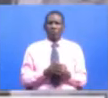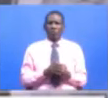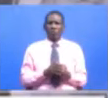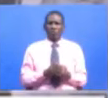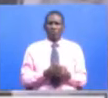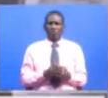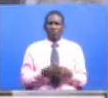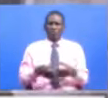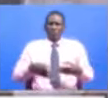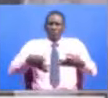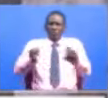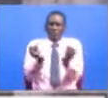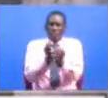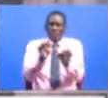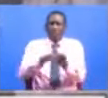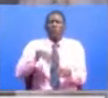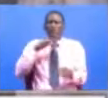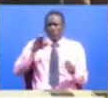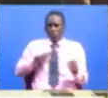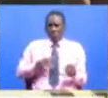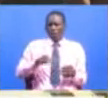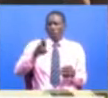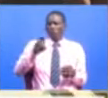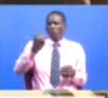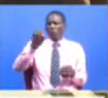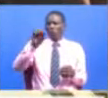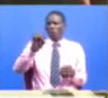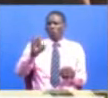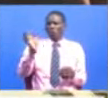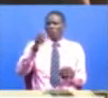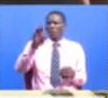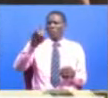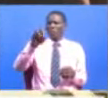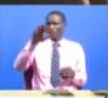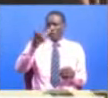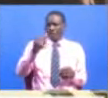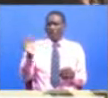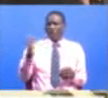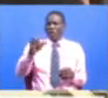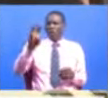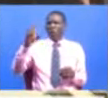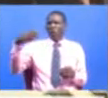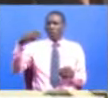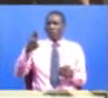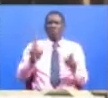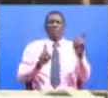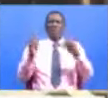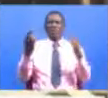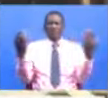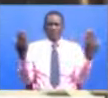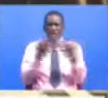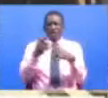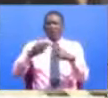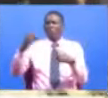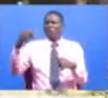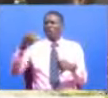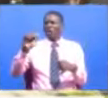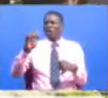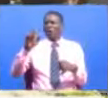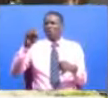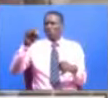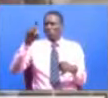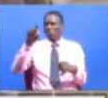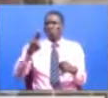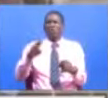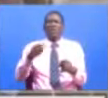Jamaa ya mwenda zake kwa jina Rosemary Wahu walilazimika kusafiri usiku wa kuamkia leo kutoka Gatundu, kaunti ya Kiambu,